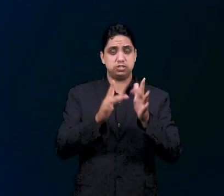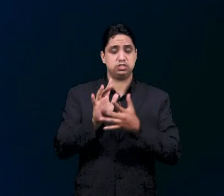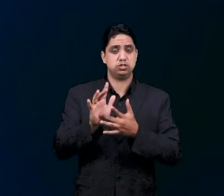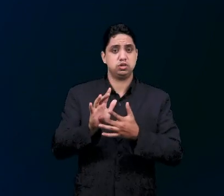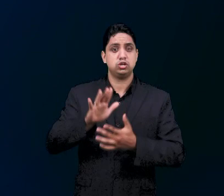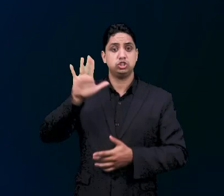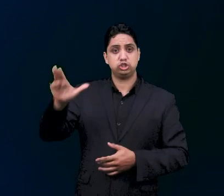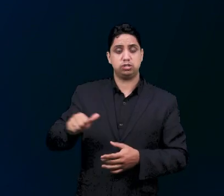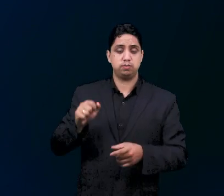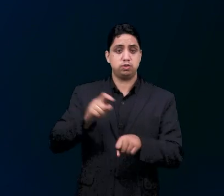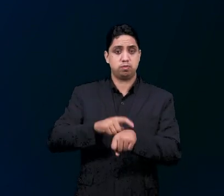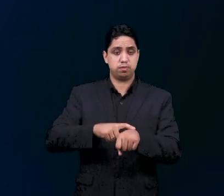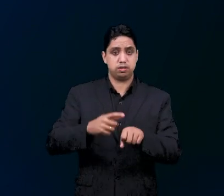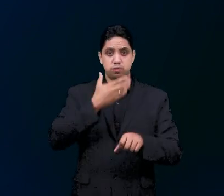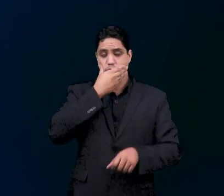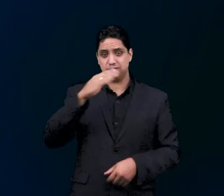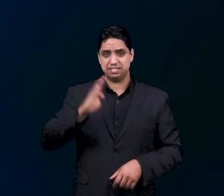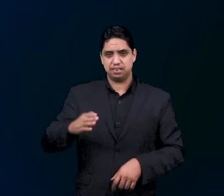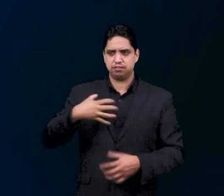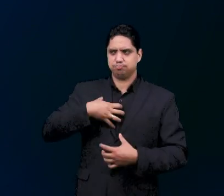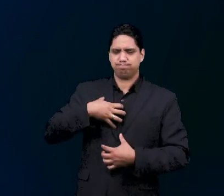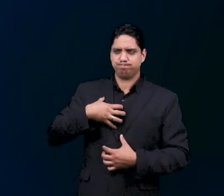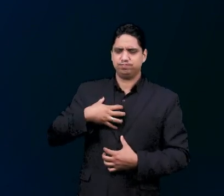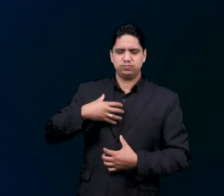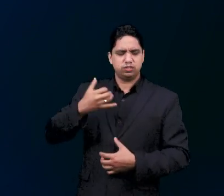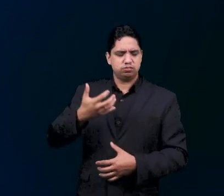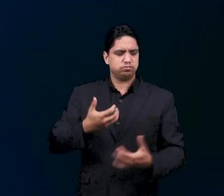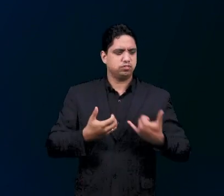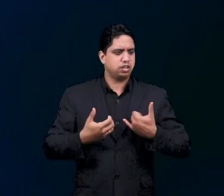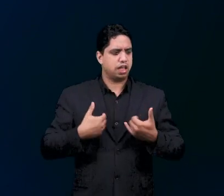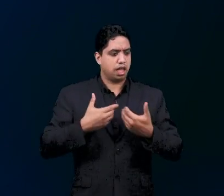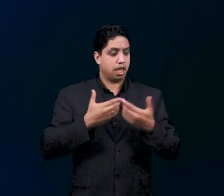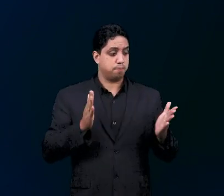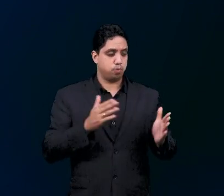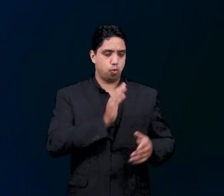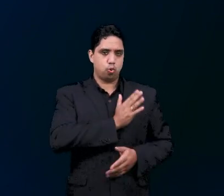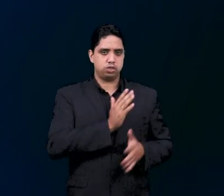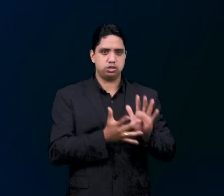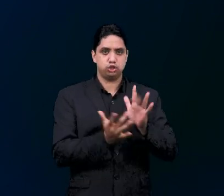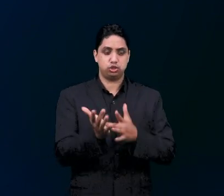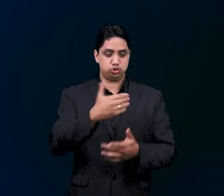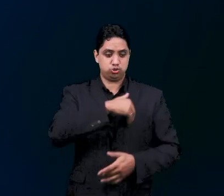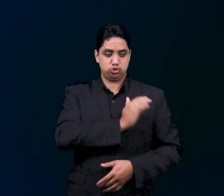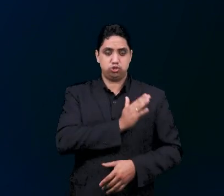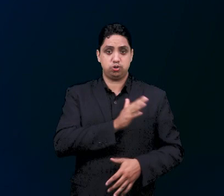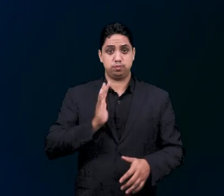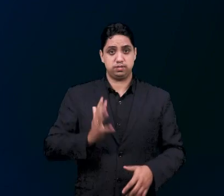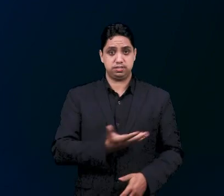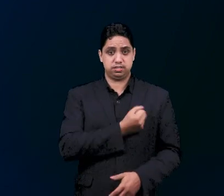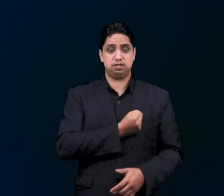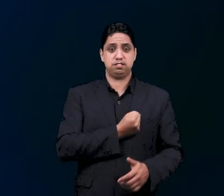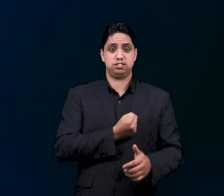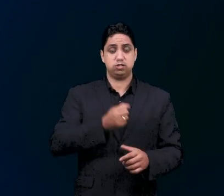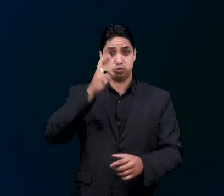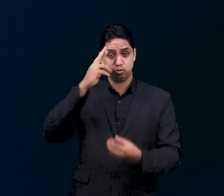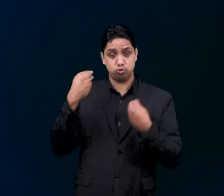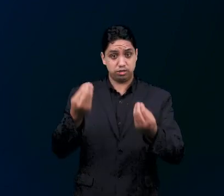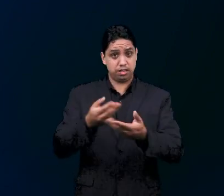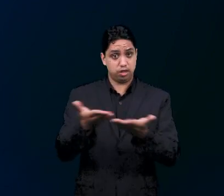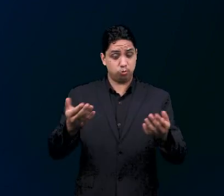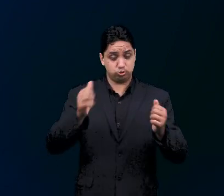fait l'appel où Zachée a entendu sa voix, a ouvert la porte de son cœur et a donné sa vie au